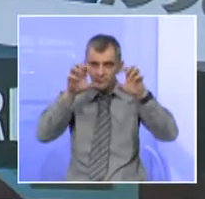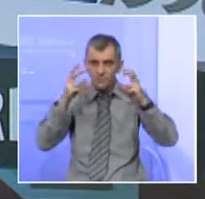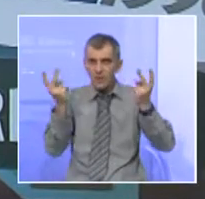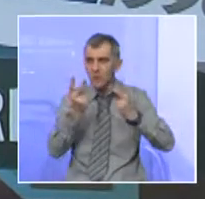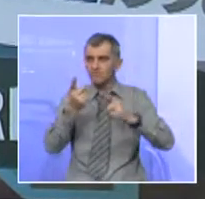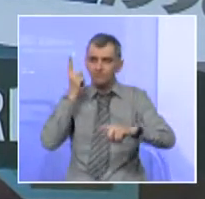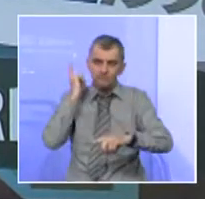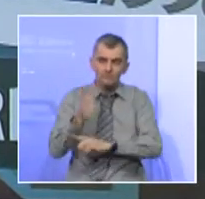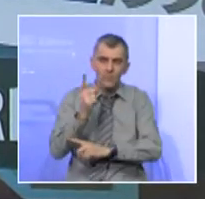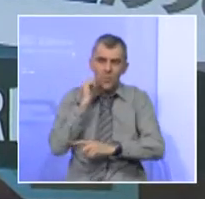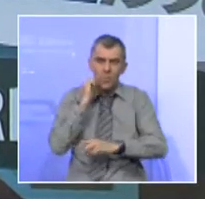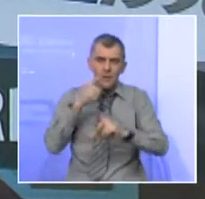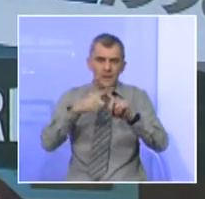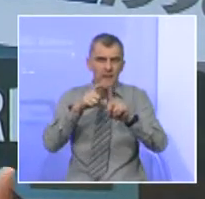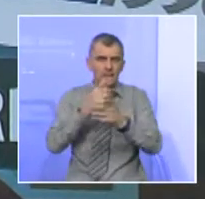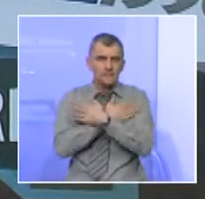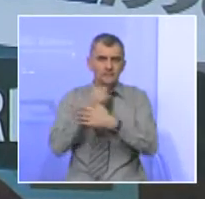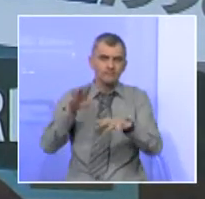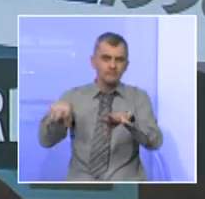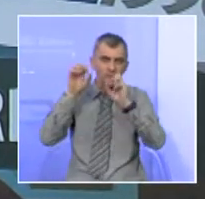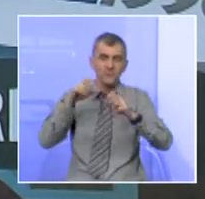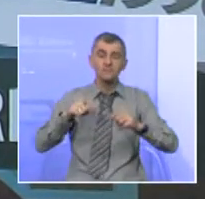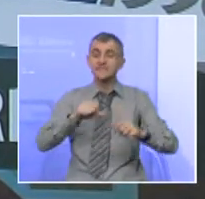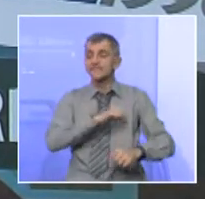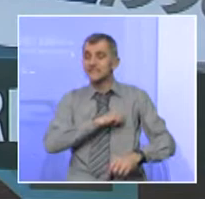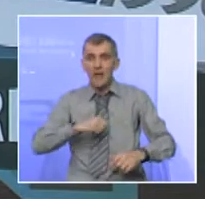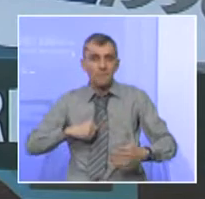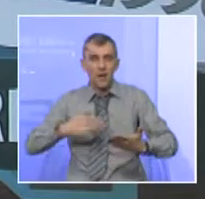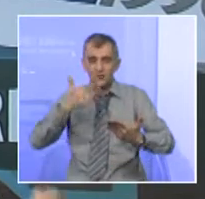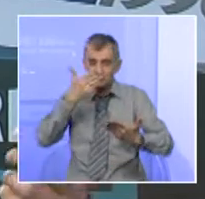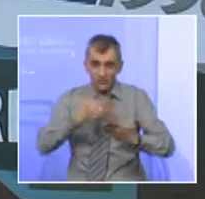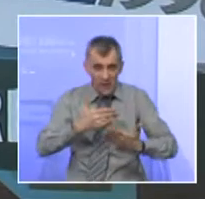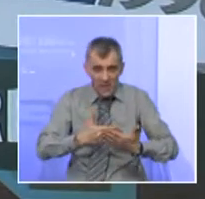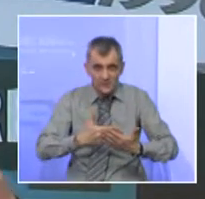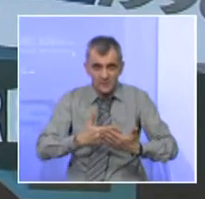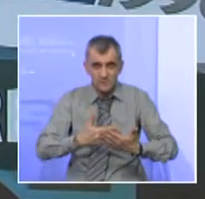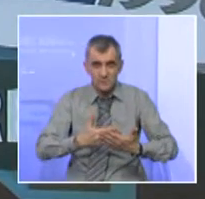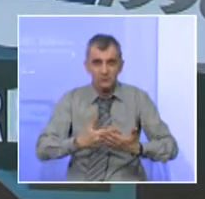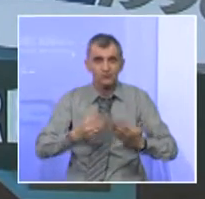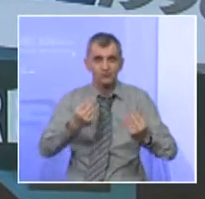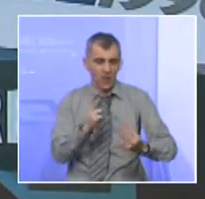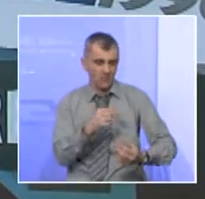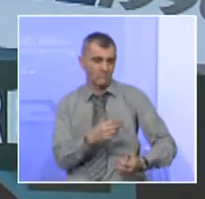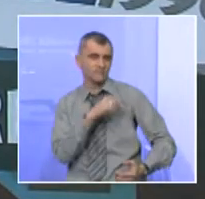u HDZ-u da shvati, da sama činjenica što nose neku značku